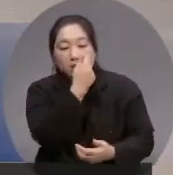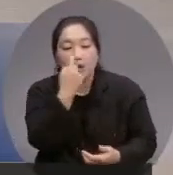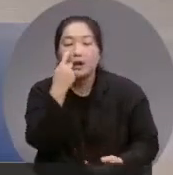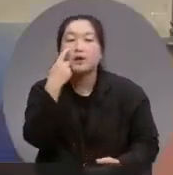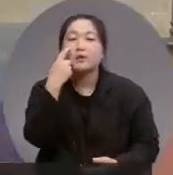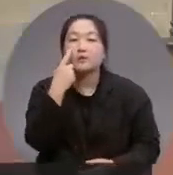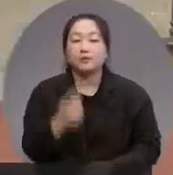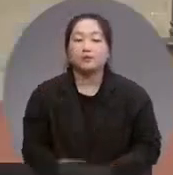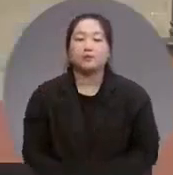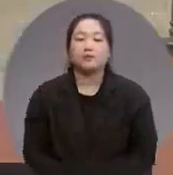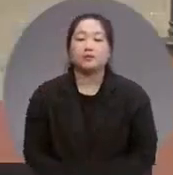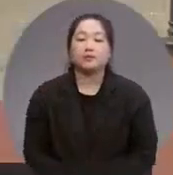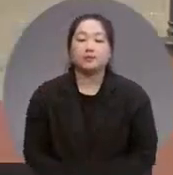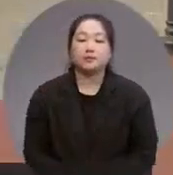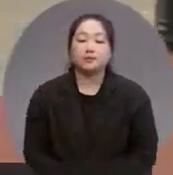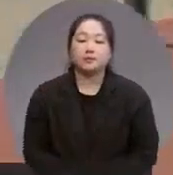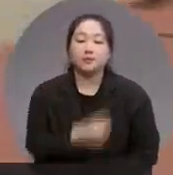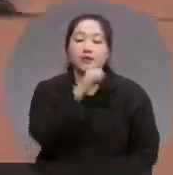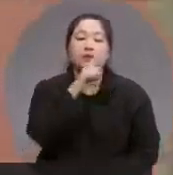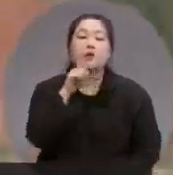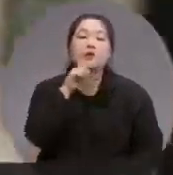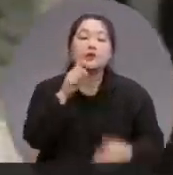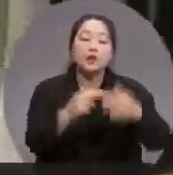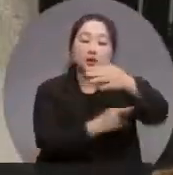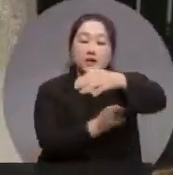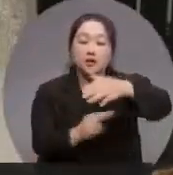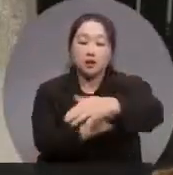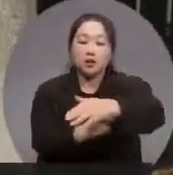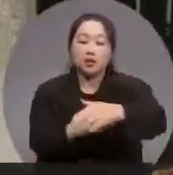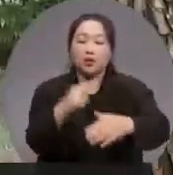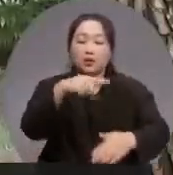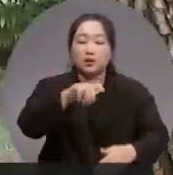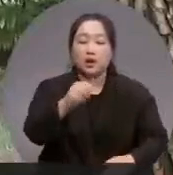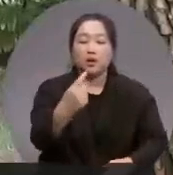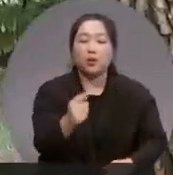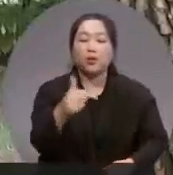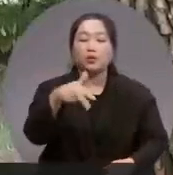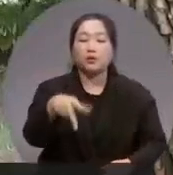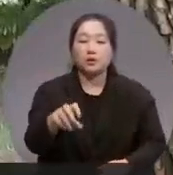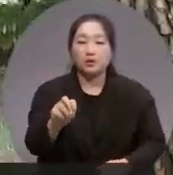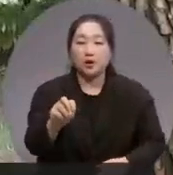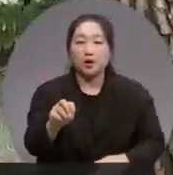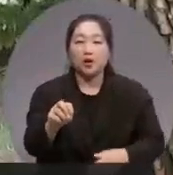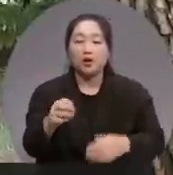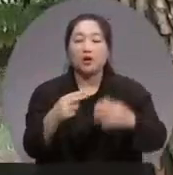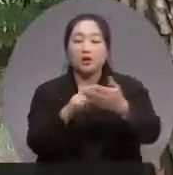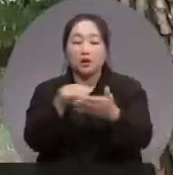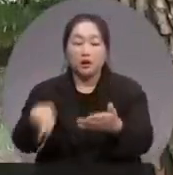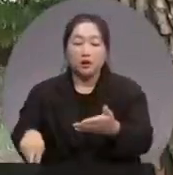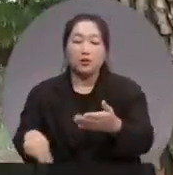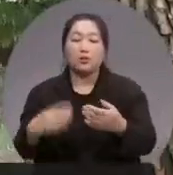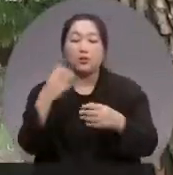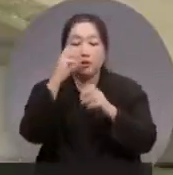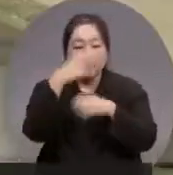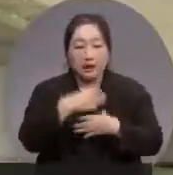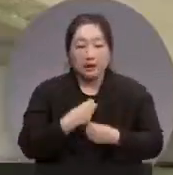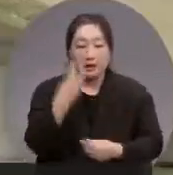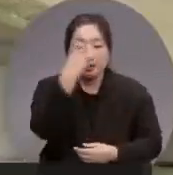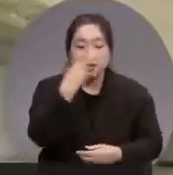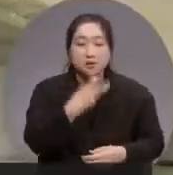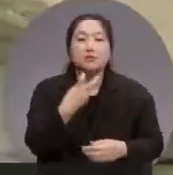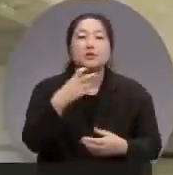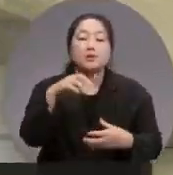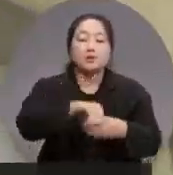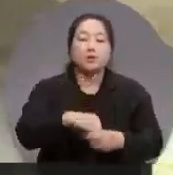측정하고 괴산의 괴산대교, 사오정교, 단양의 영춘교도 정밀 안전진단 대상입니다.